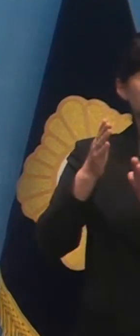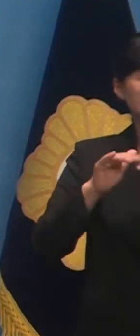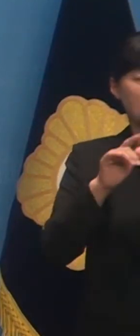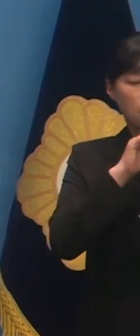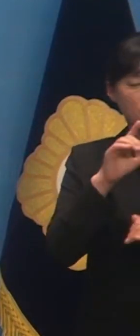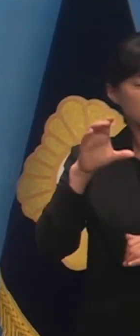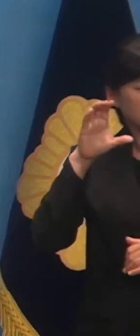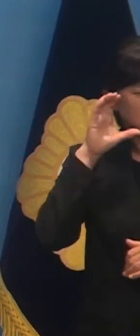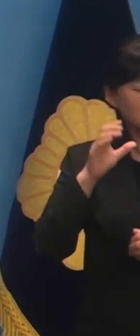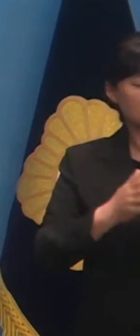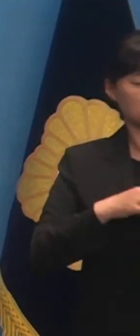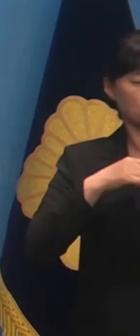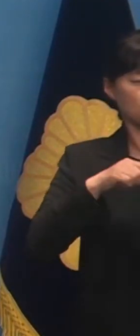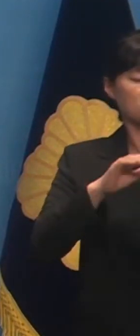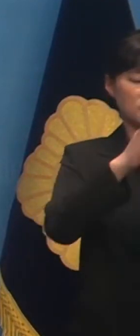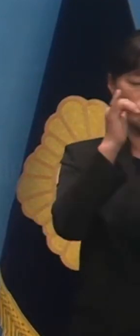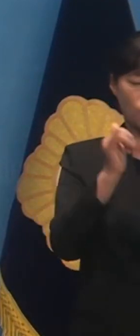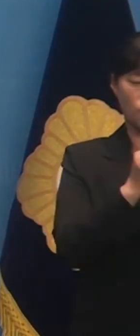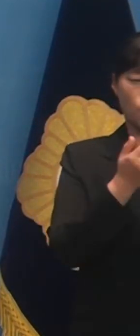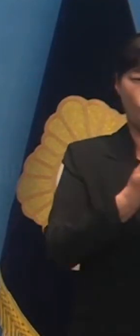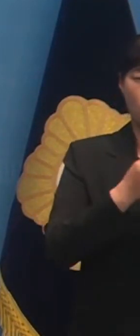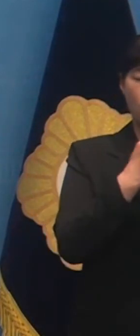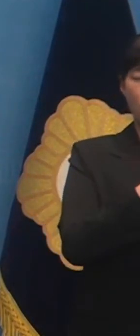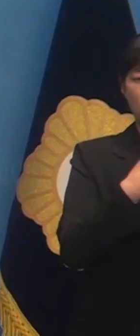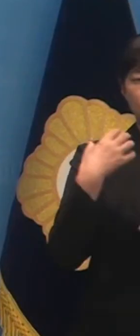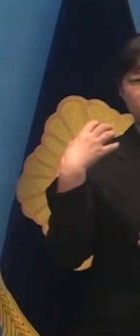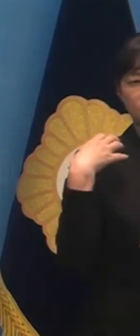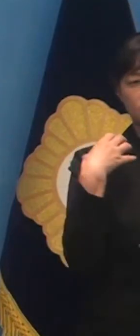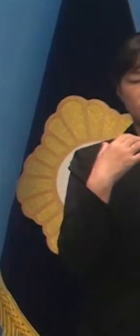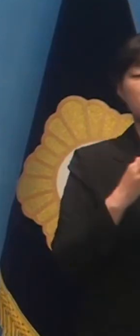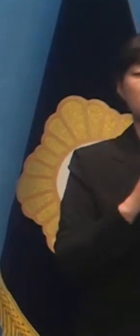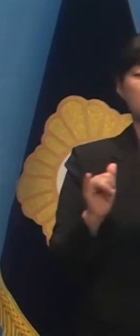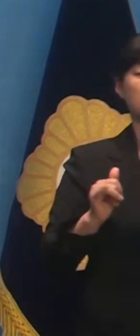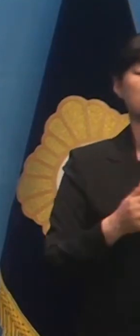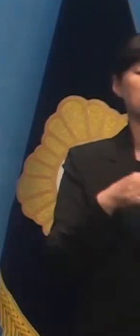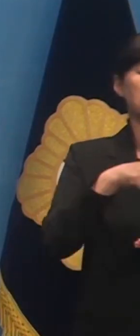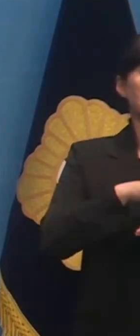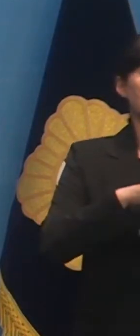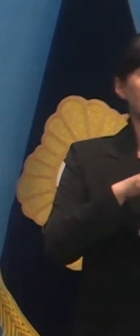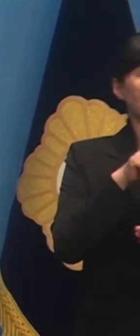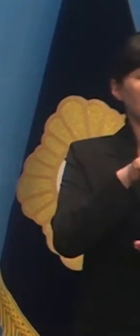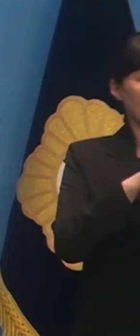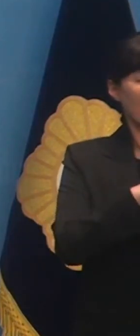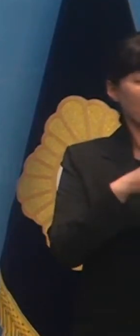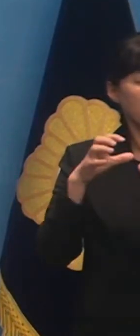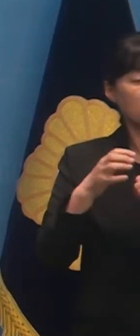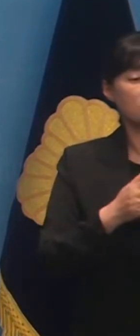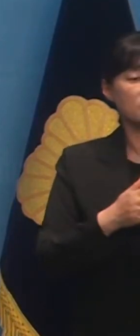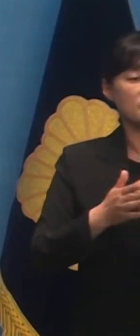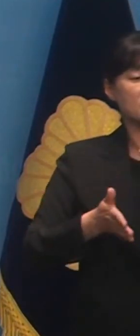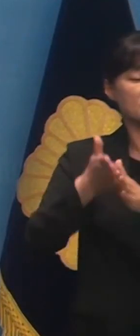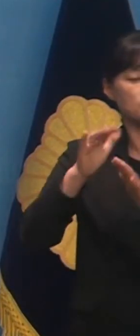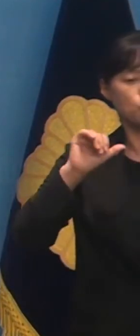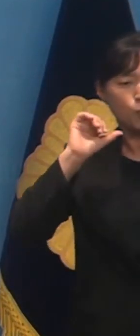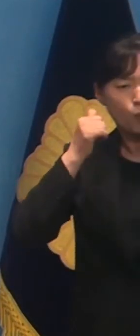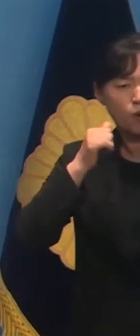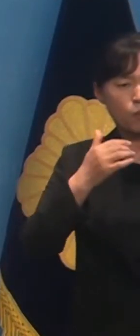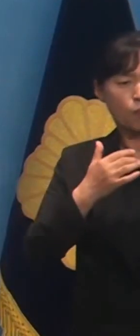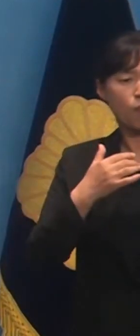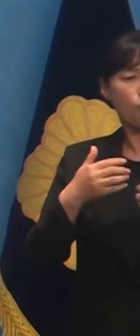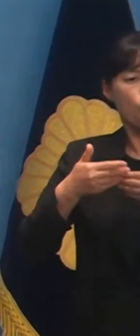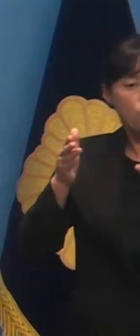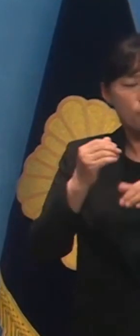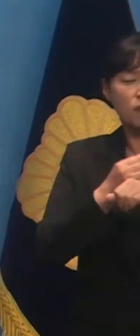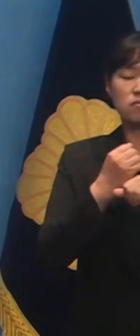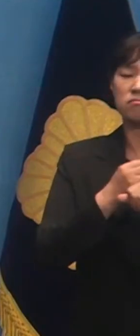대변하고 정치와 사회의 통합을 이끌 책임이 있는 자리입니다. 그런 자리를 이용해 시민을 조롱하고 위협하는